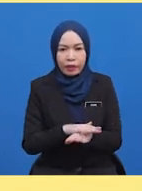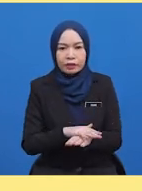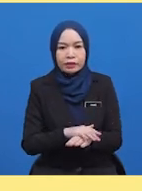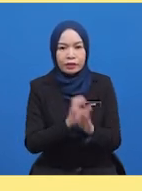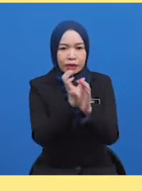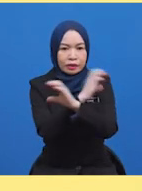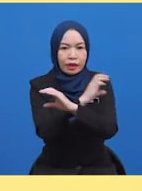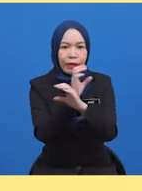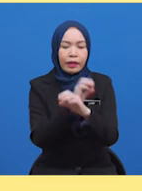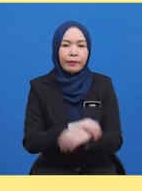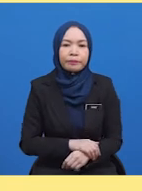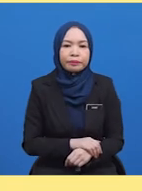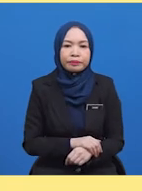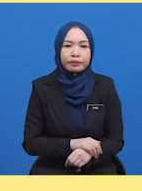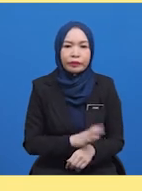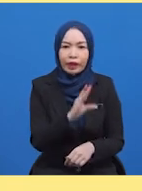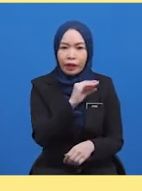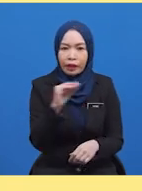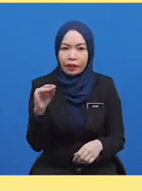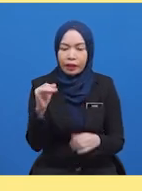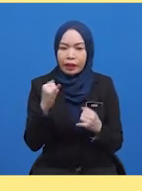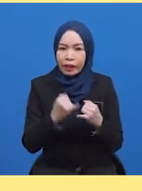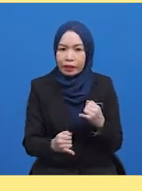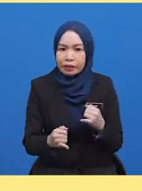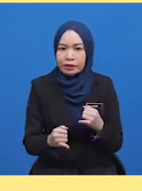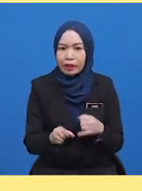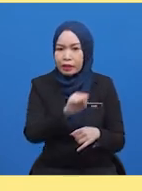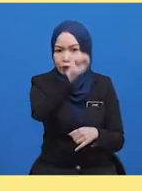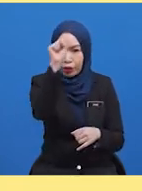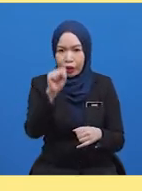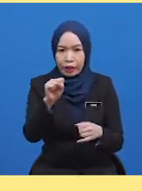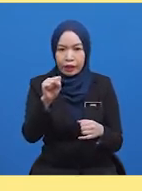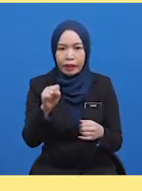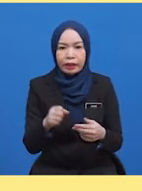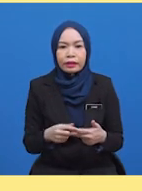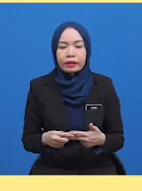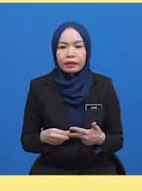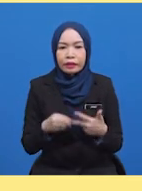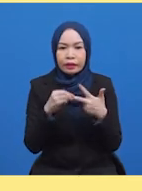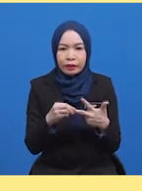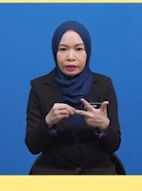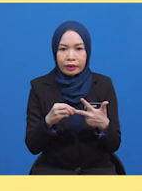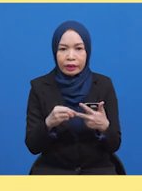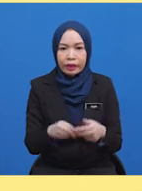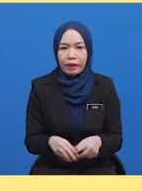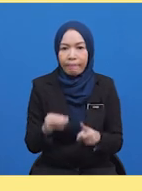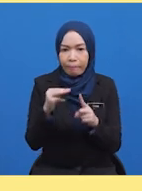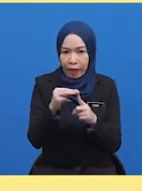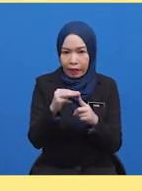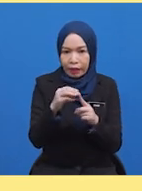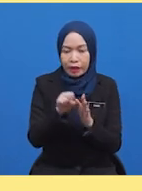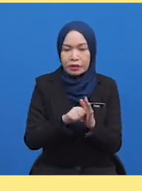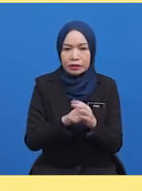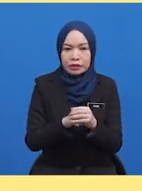ngen akhir sekali Bagi soal dan yang ketiga soalan ini mempertunjukkan maka